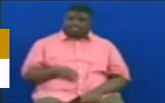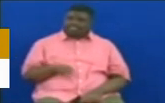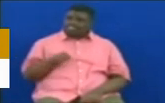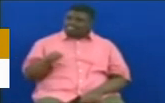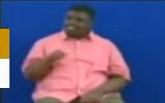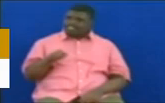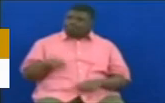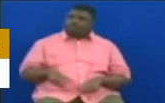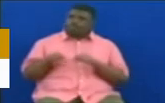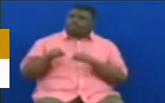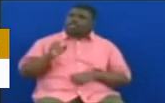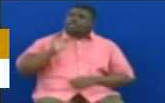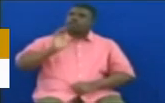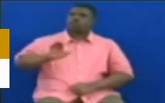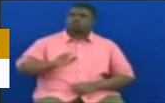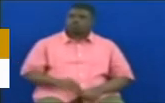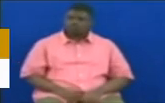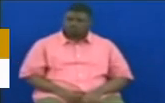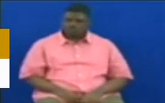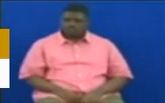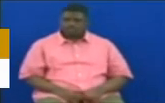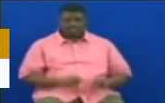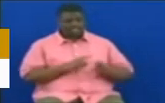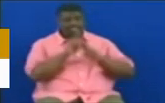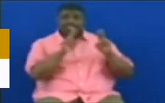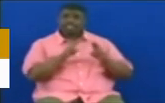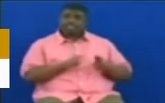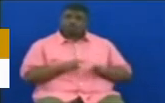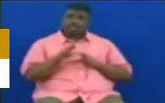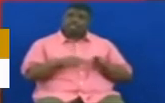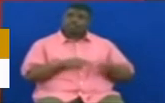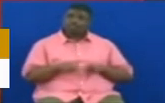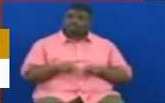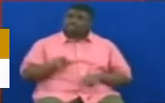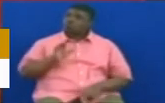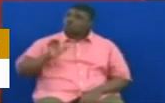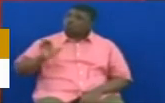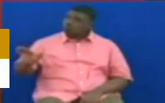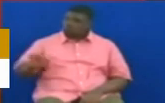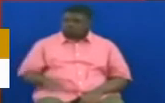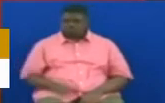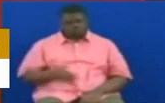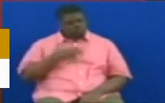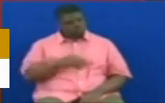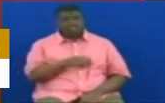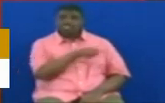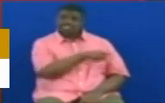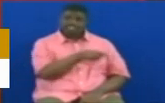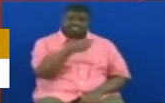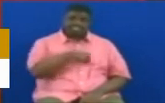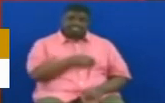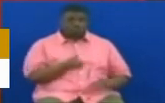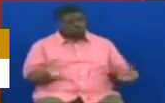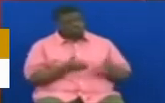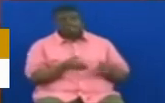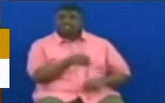hii ni mamlaka yako. International agreements hizi mamlaka yako na waziri. Kwa hiyo sisi tunakuteteeni